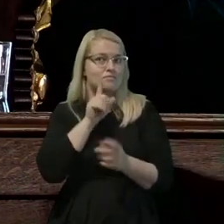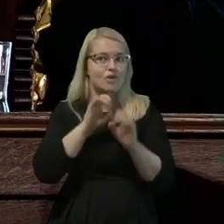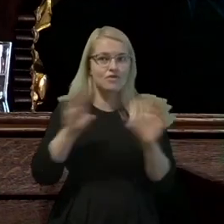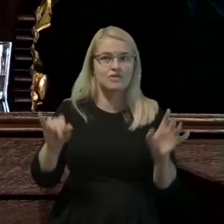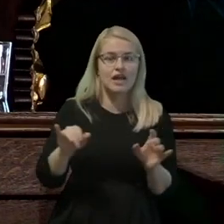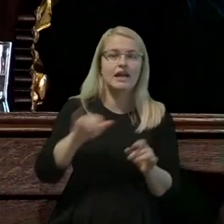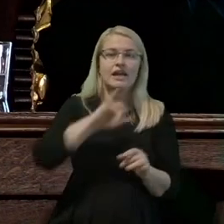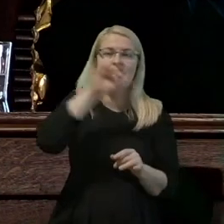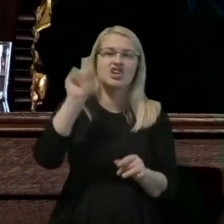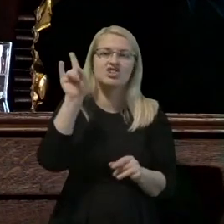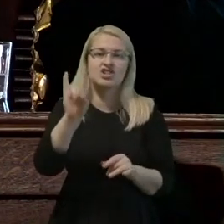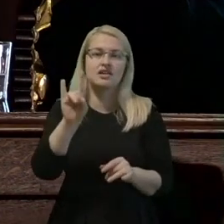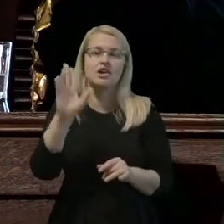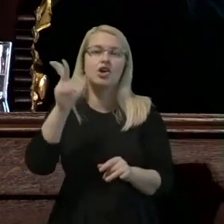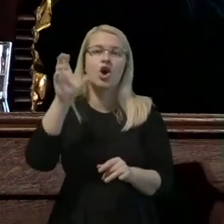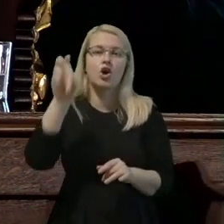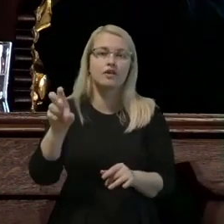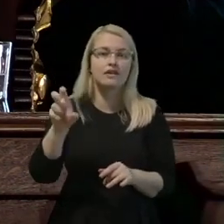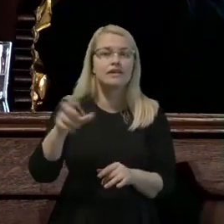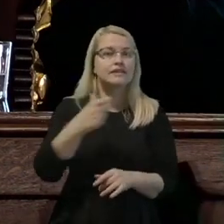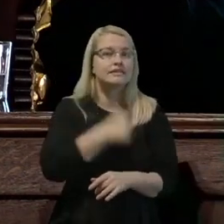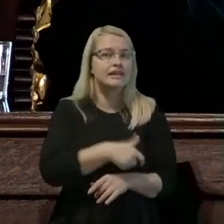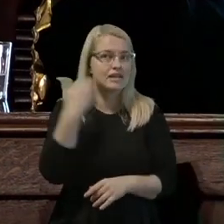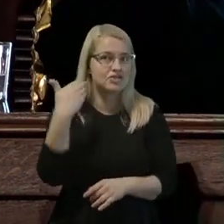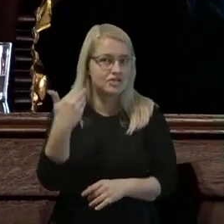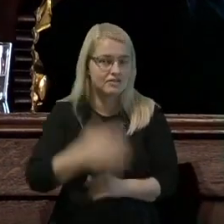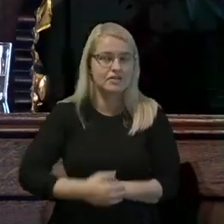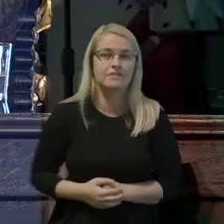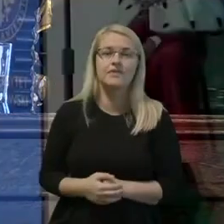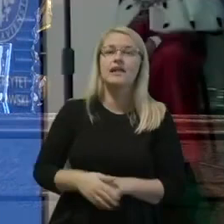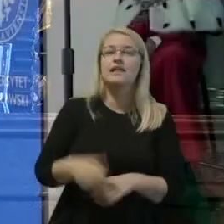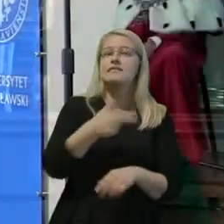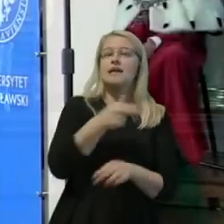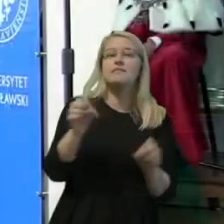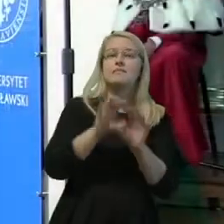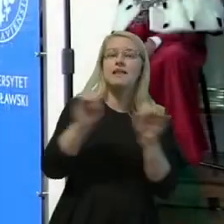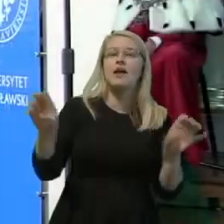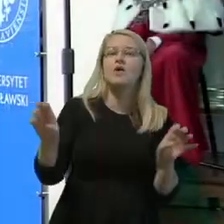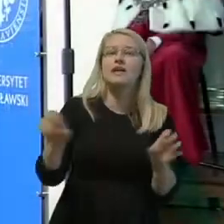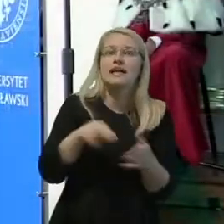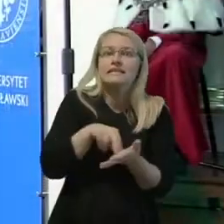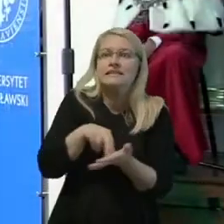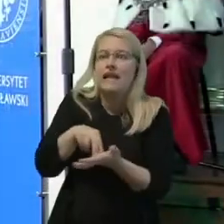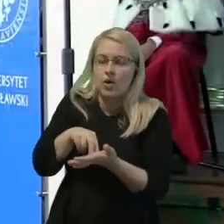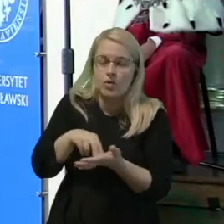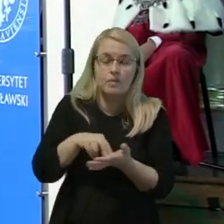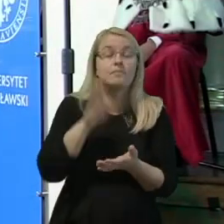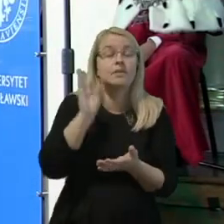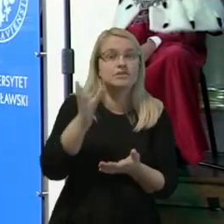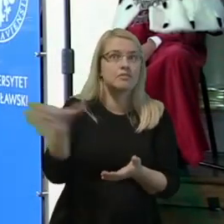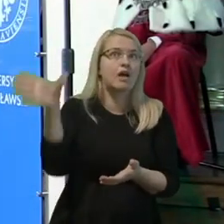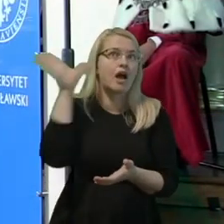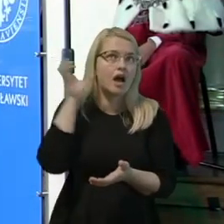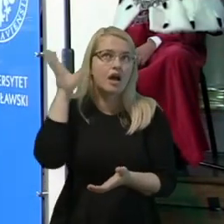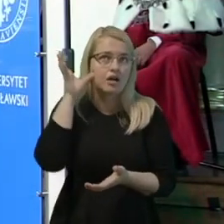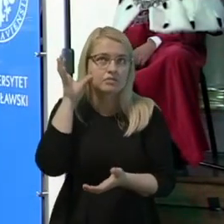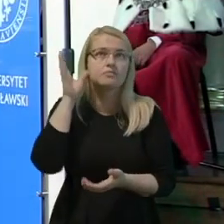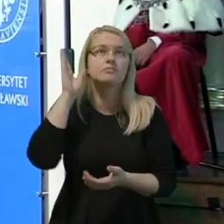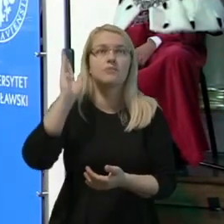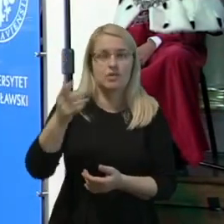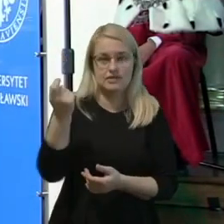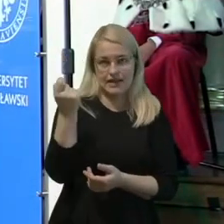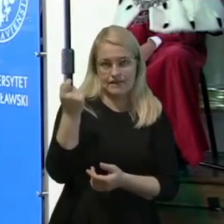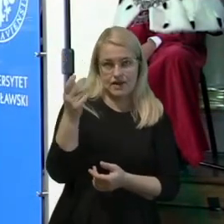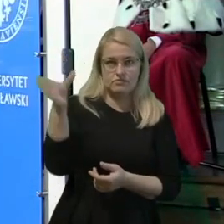Jerzego Kocha, którego serdecznie witam, o pedagogice strachu, którego będziemy mieli zaszczyt za